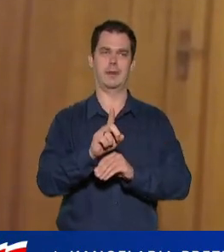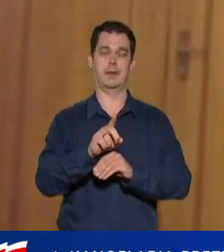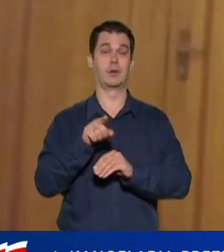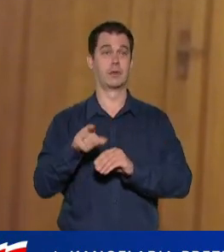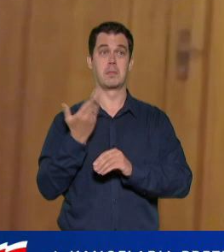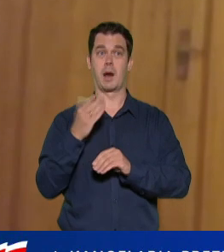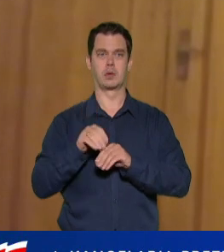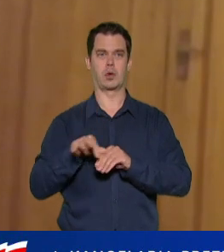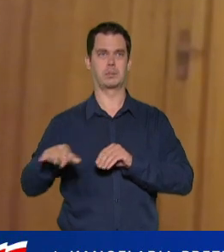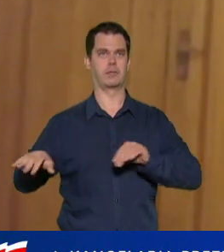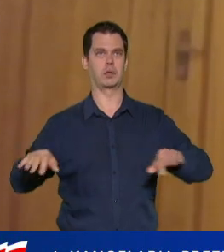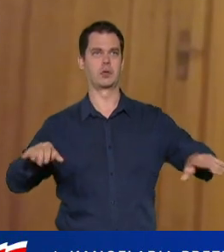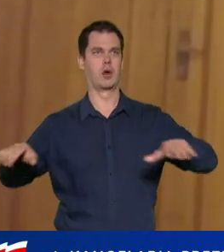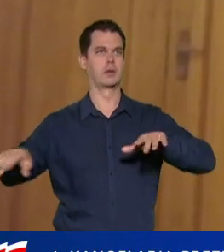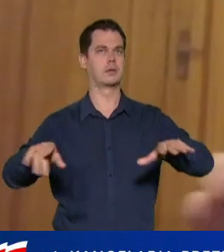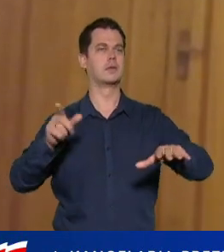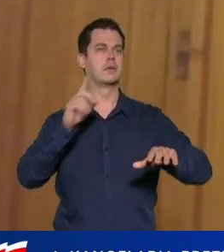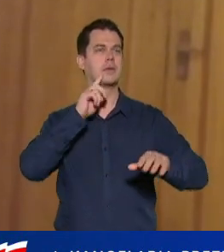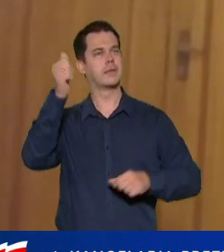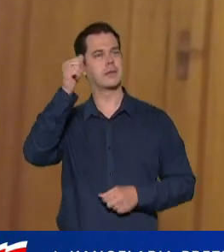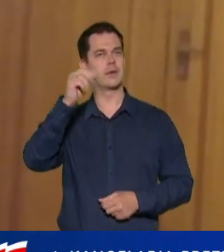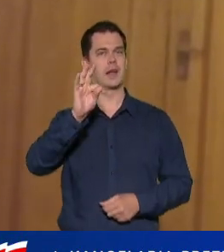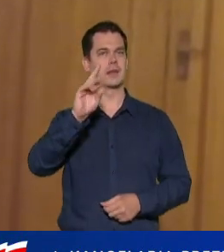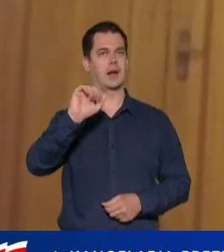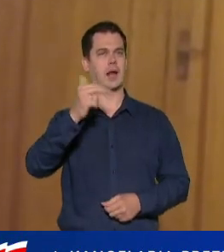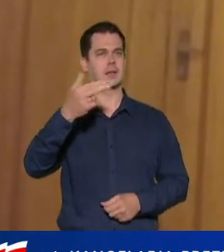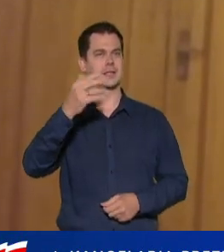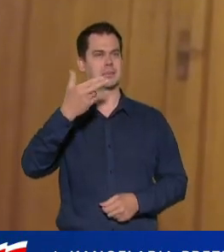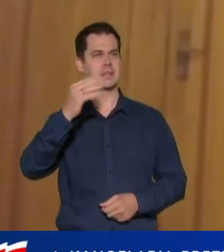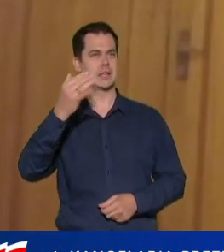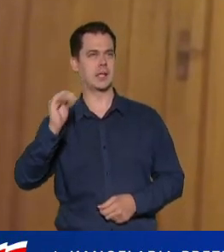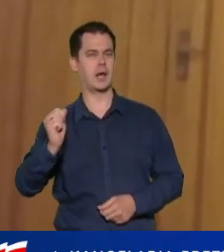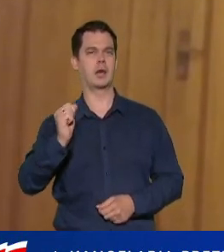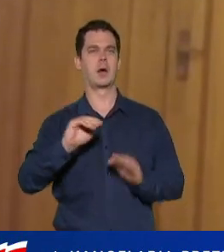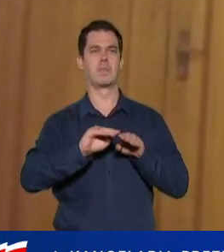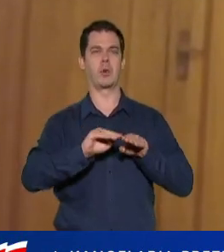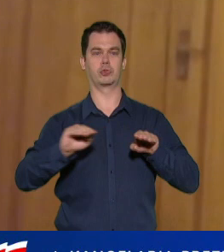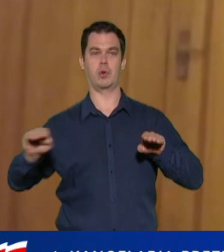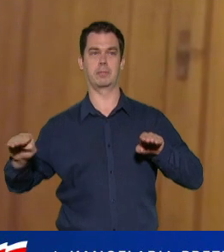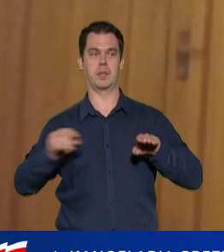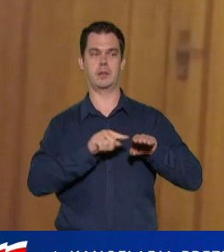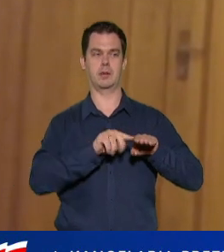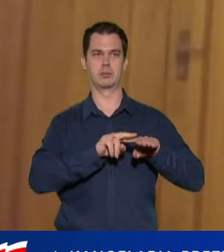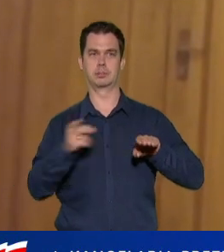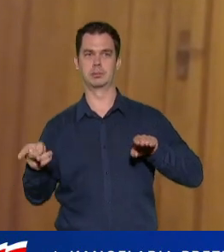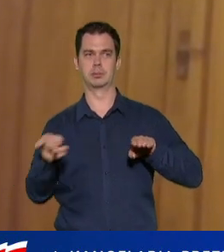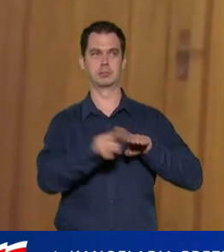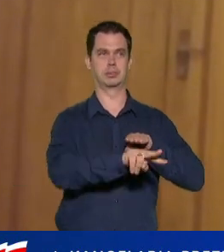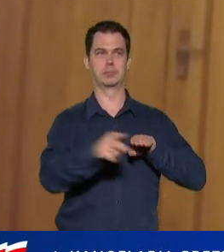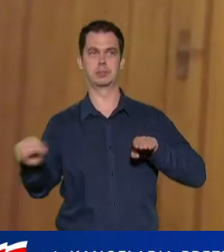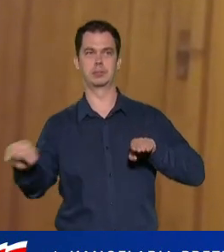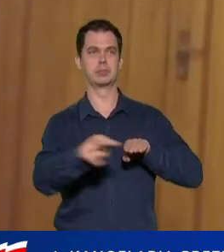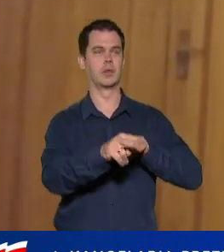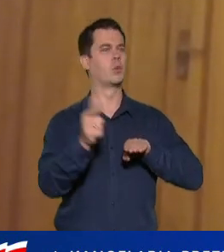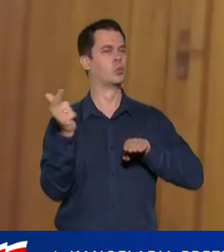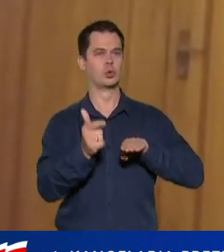szeroko rozprzestrzeniony. Mówimy o transmisji poziomej. Dlatego musimy przerwać rozprzestrzenianie się wirusa za